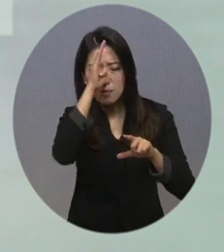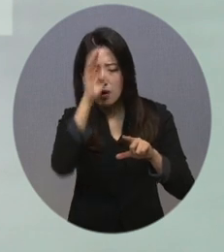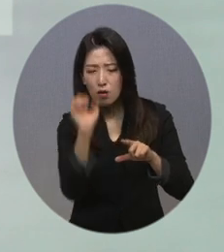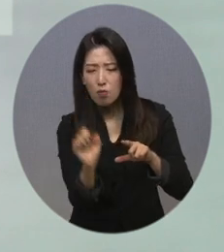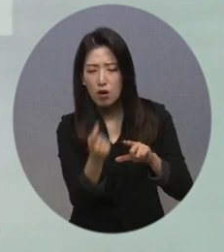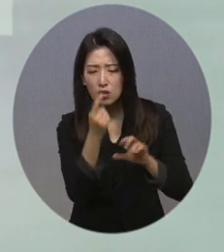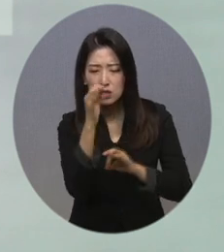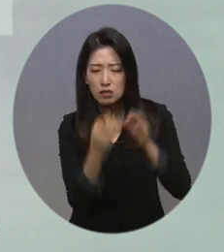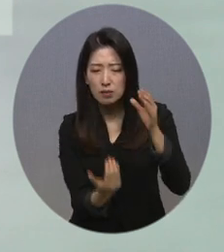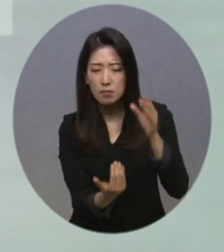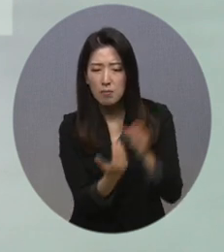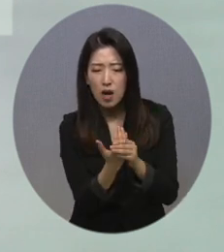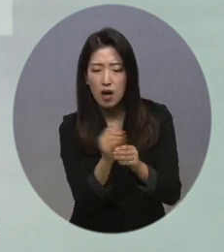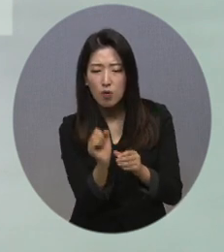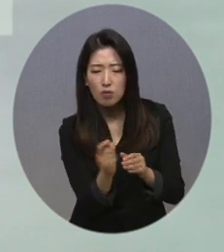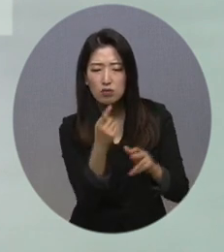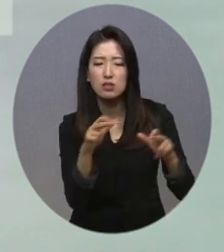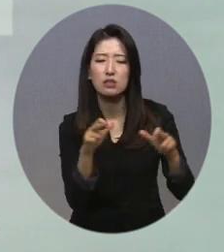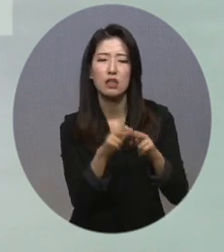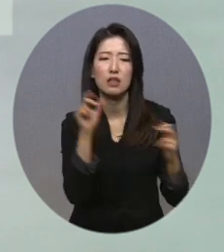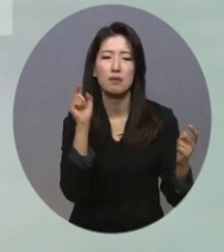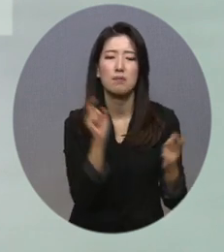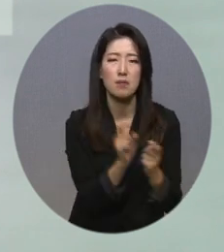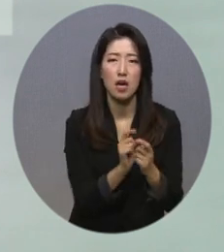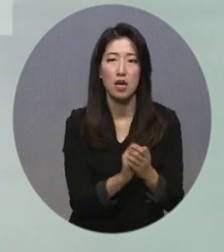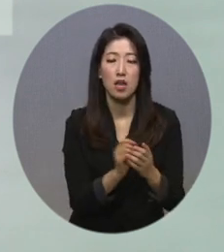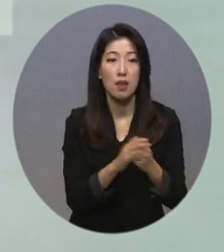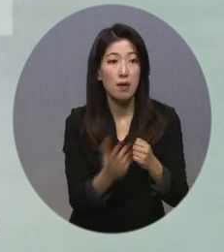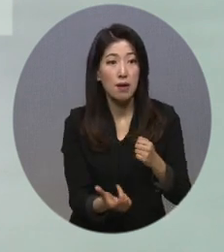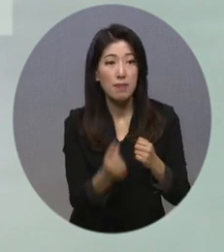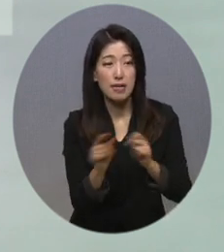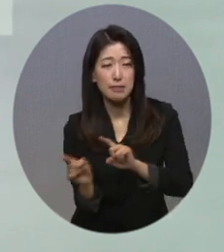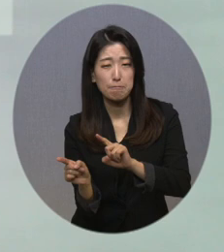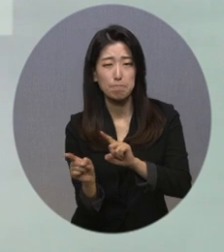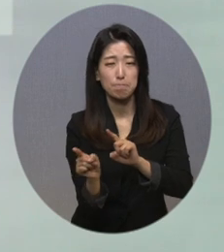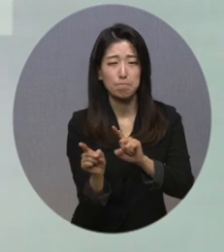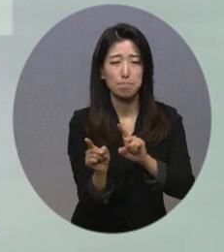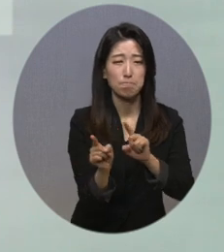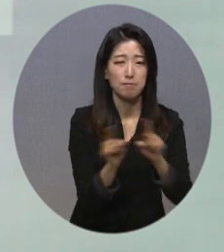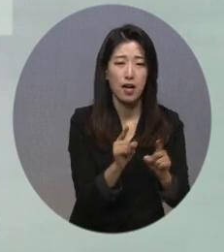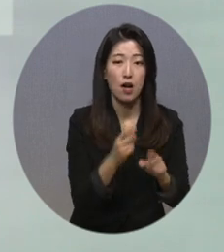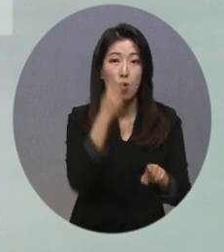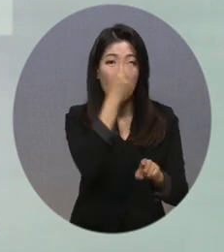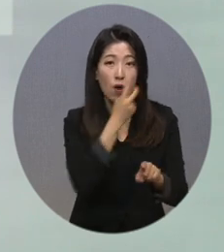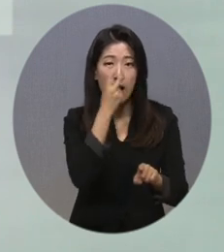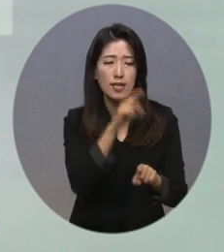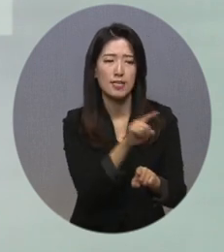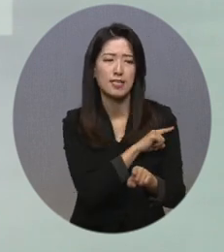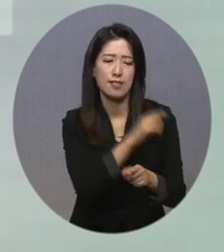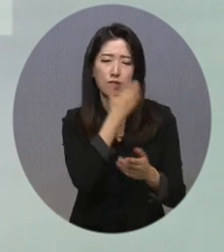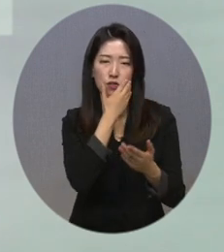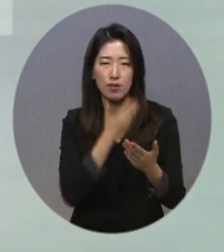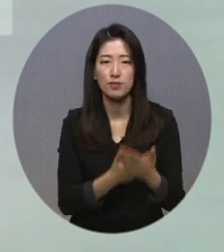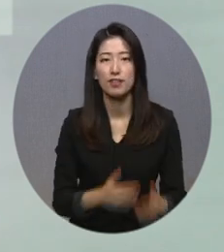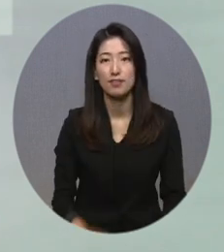인해 발생하기 때문에 초기 재활과 지속적인 건강관리는 그 무엇보다 우선되어야 합니다.